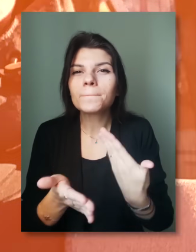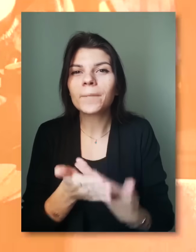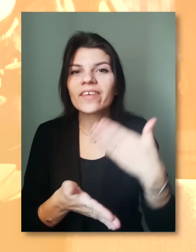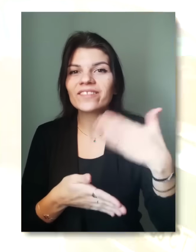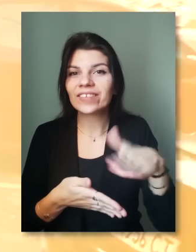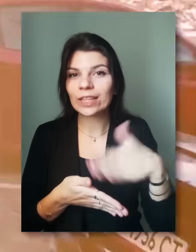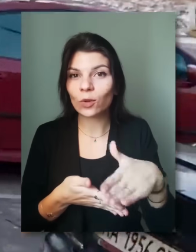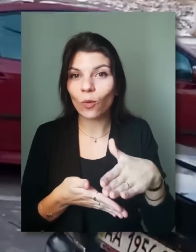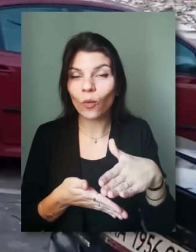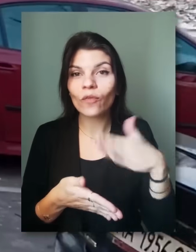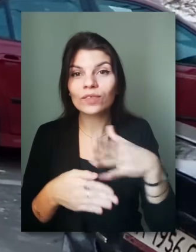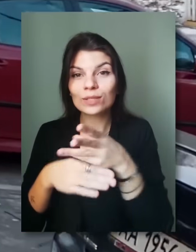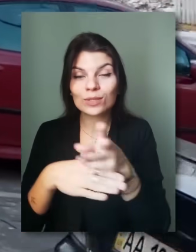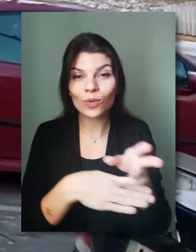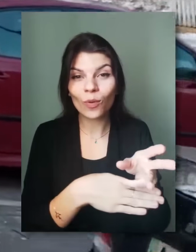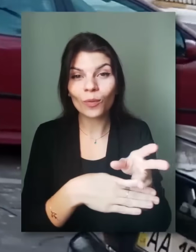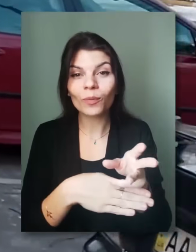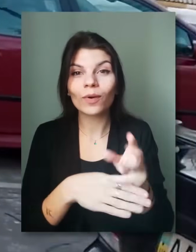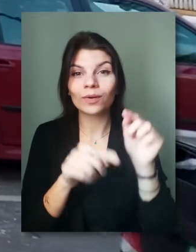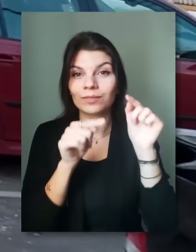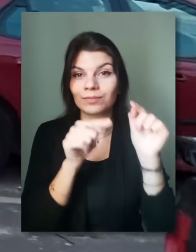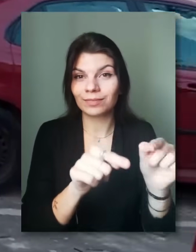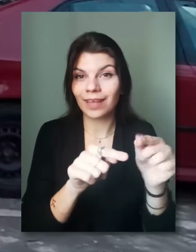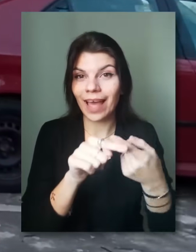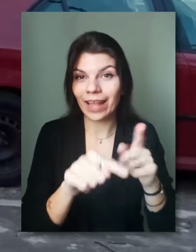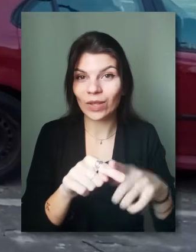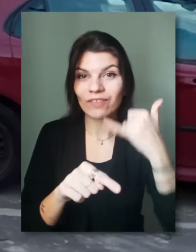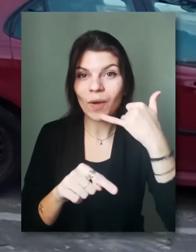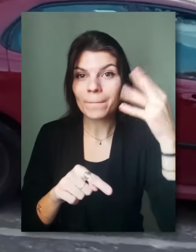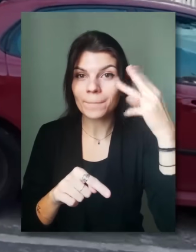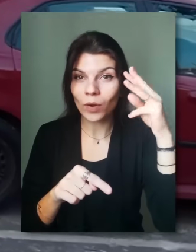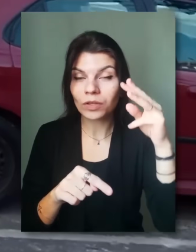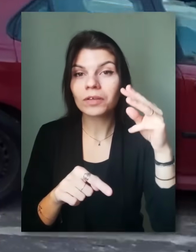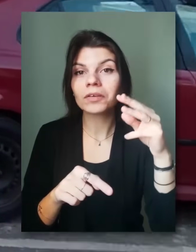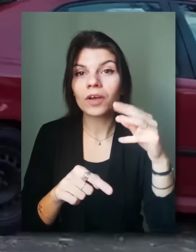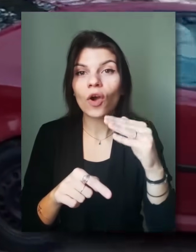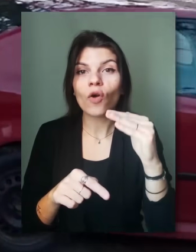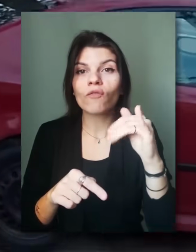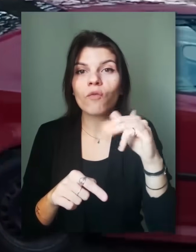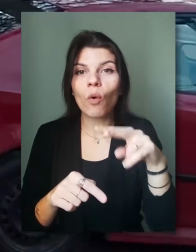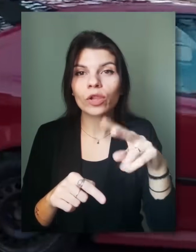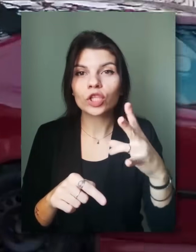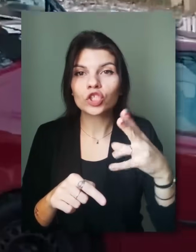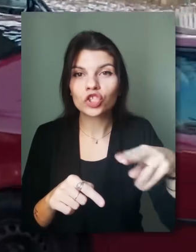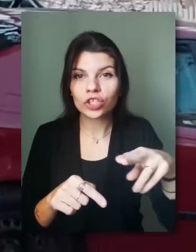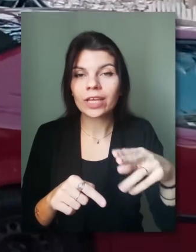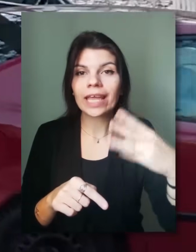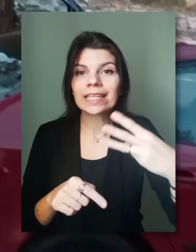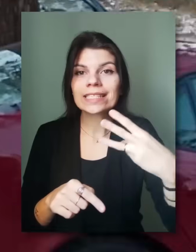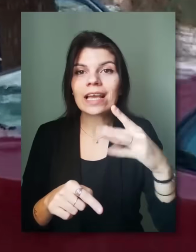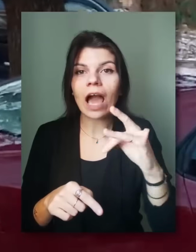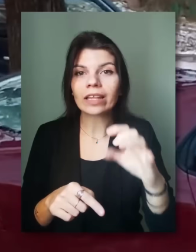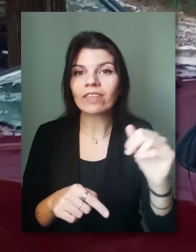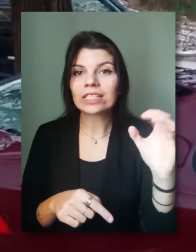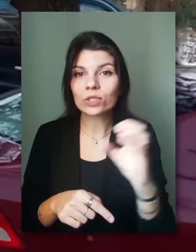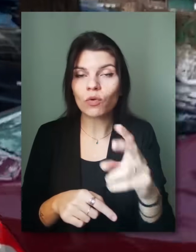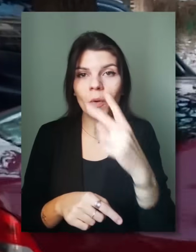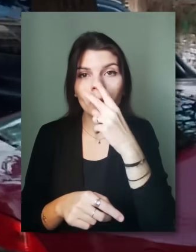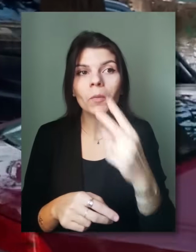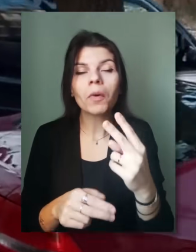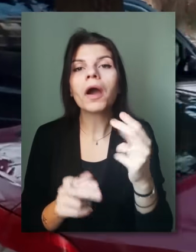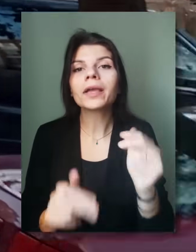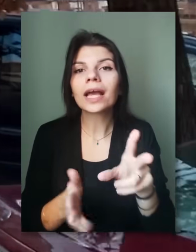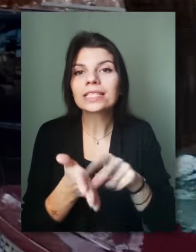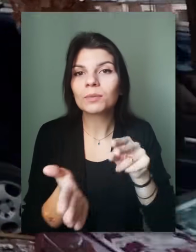тепер,відеоприклад. ОсьвідеоприкладізZTE NubiaNeo.ВінзнімаєуформатіFullHDзішвидкістю30 кадрівна